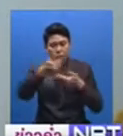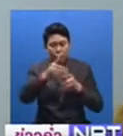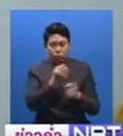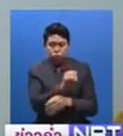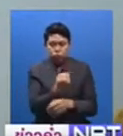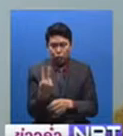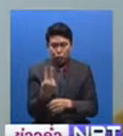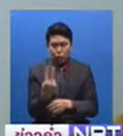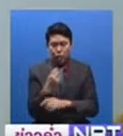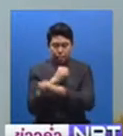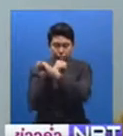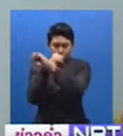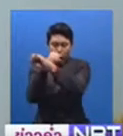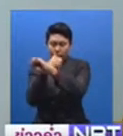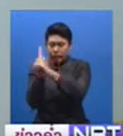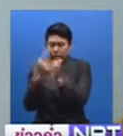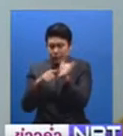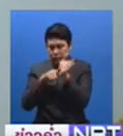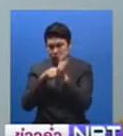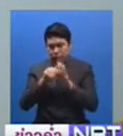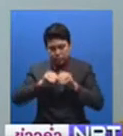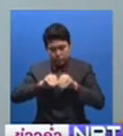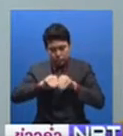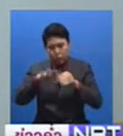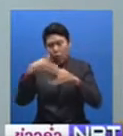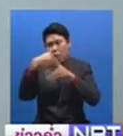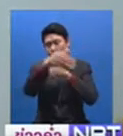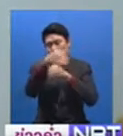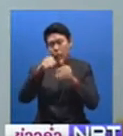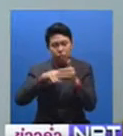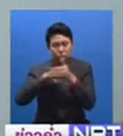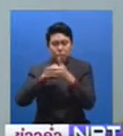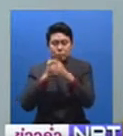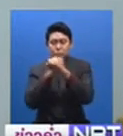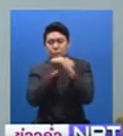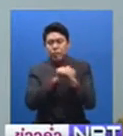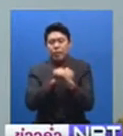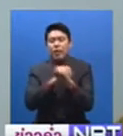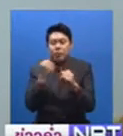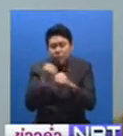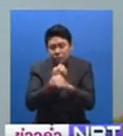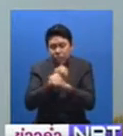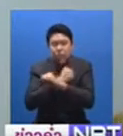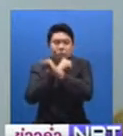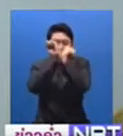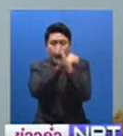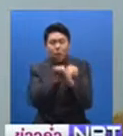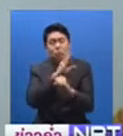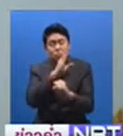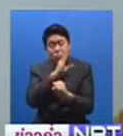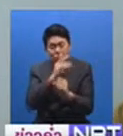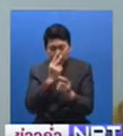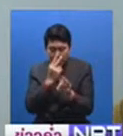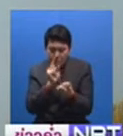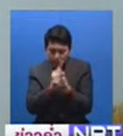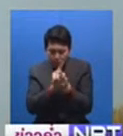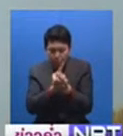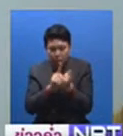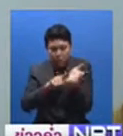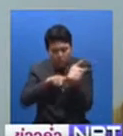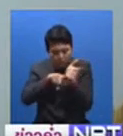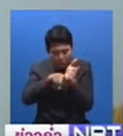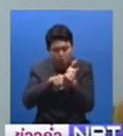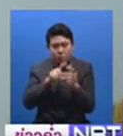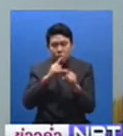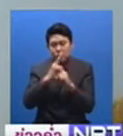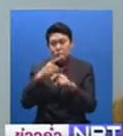ห้องในการป้องกันมิให้เชื้อน้ำแพร่ระบาดออกมาภายนอกได้และได้มีการซักซ้อมระบบป้องกันหากพบการติดเชื้อรุนแรงจะมีโรง